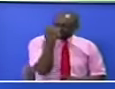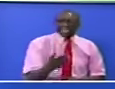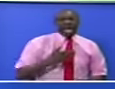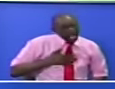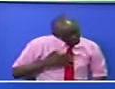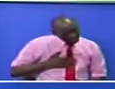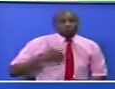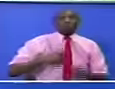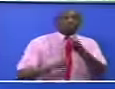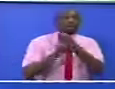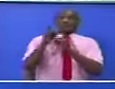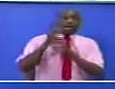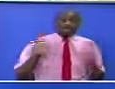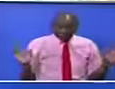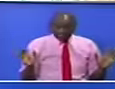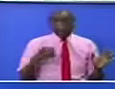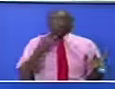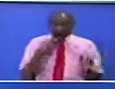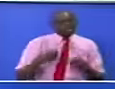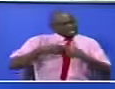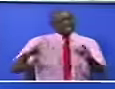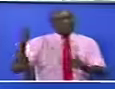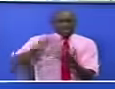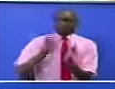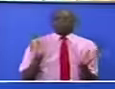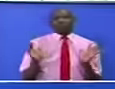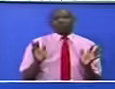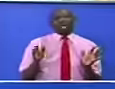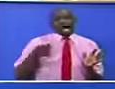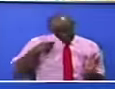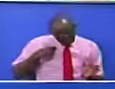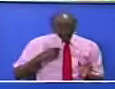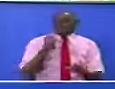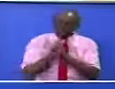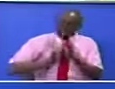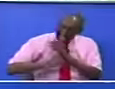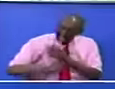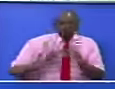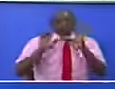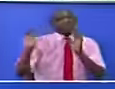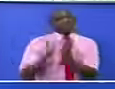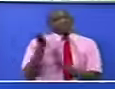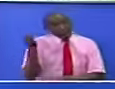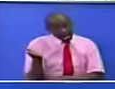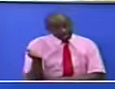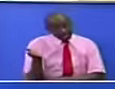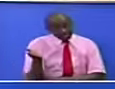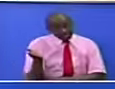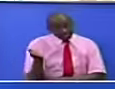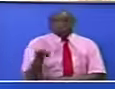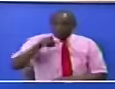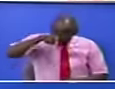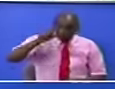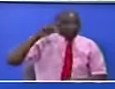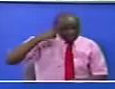na tumemushika hivi na hatumuashirii tena. Hata tujajitolea tufanya kampeni zake. Kwa hivyo, wewe